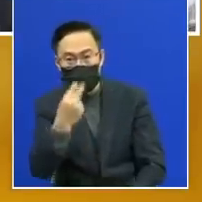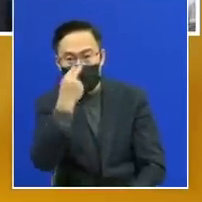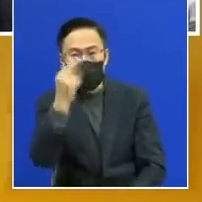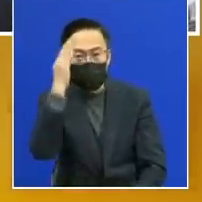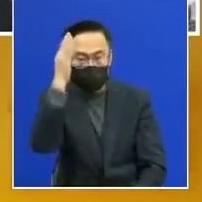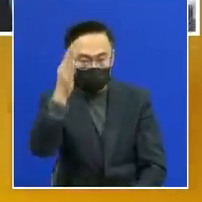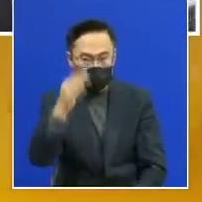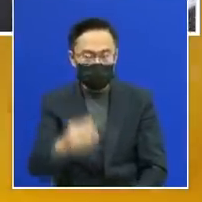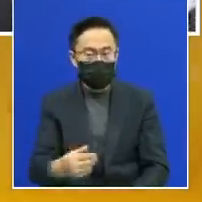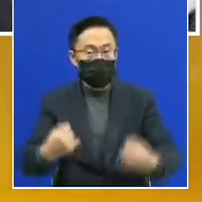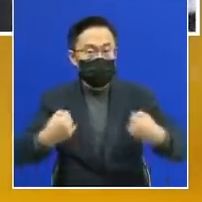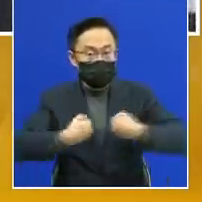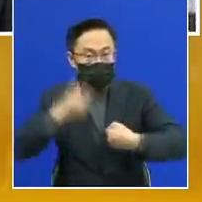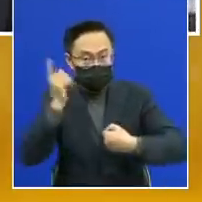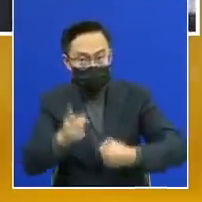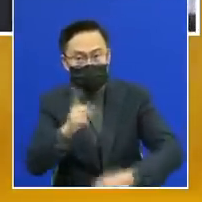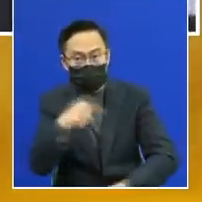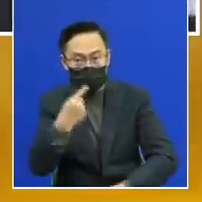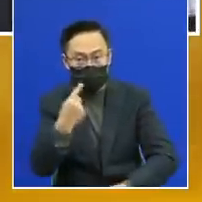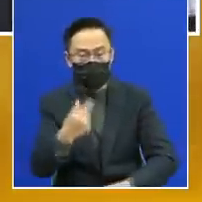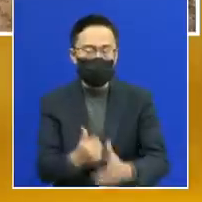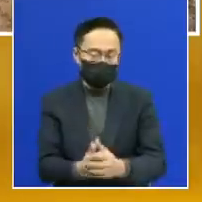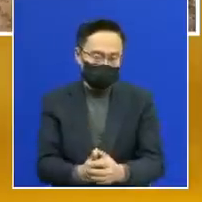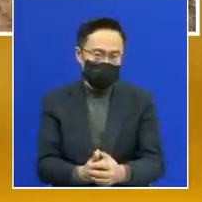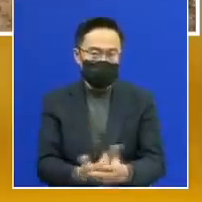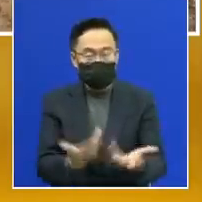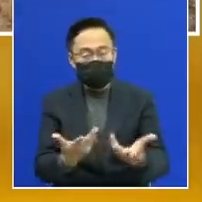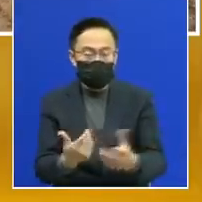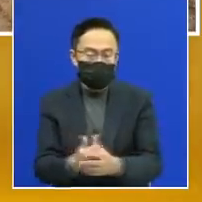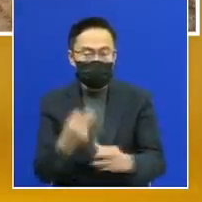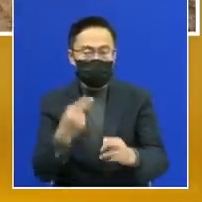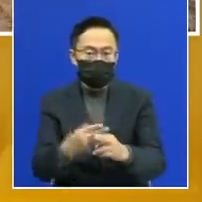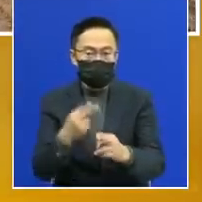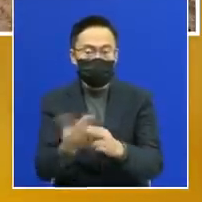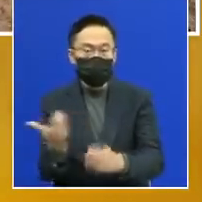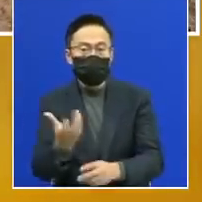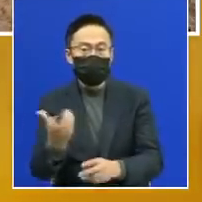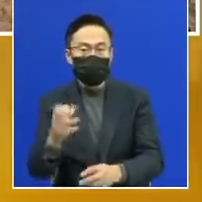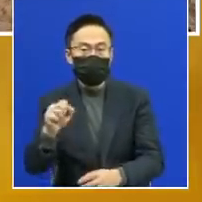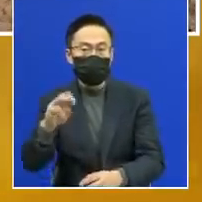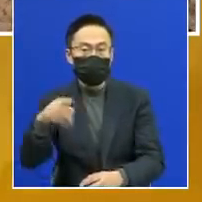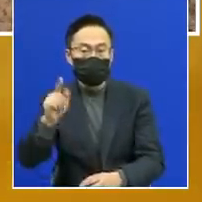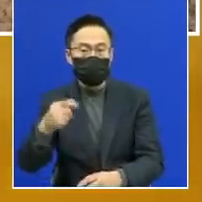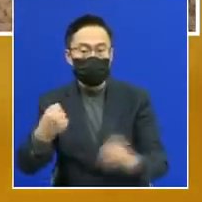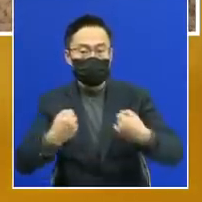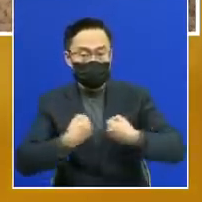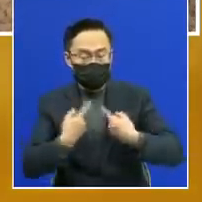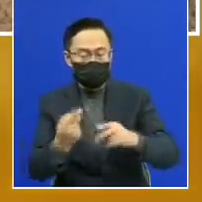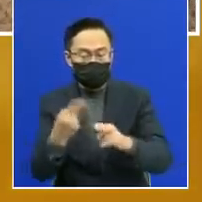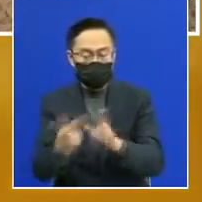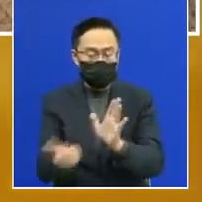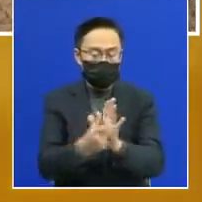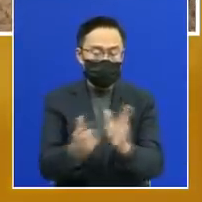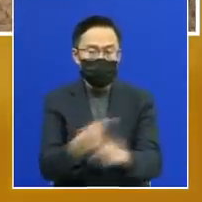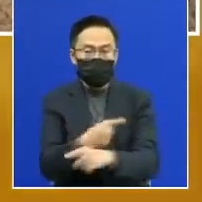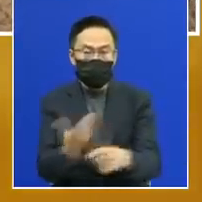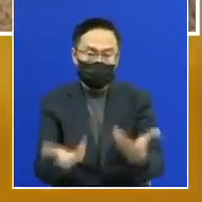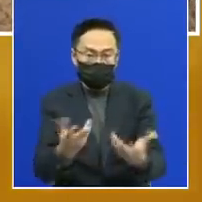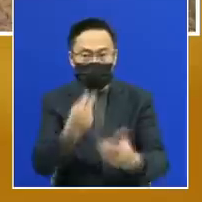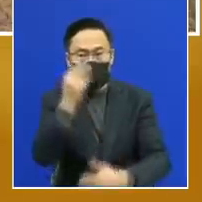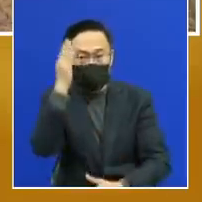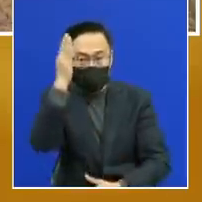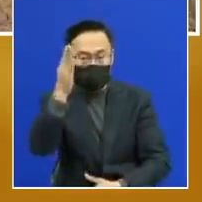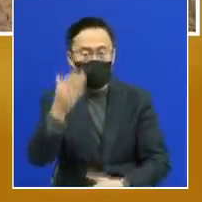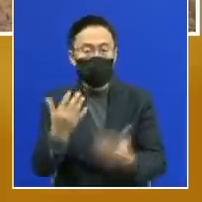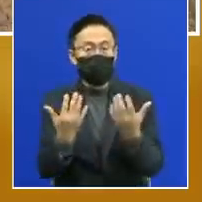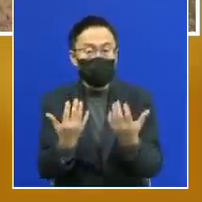างชื่อจริงๆเป็นชื่อใครแล้วพฤติการไปยังไงใครเกี่ยวข้องแบบไหนก็ดำเนินคดีนะครับคุณศรีสุวรรณจรรยาวันนี้เดินท